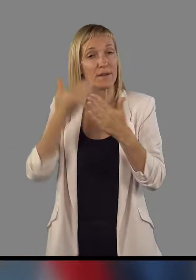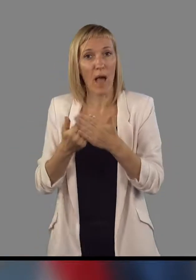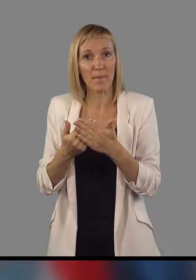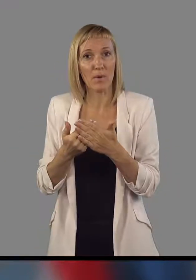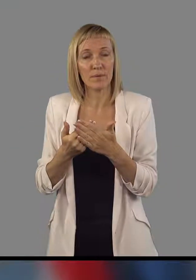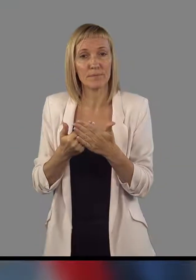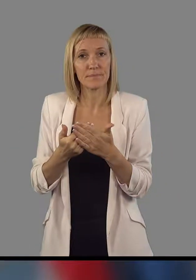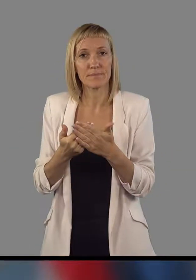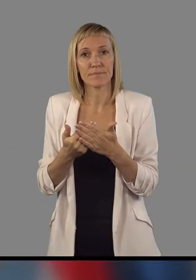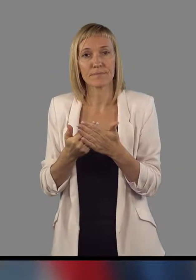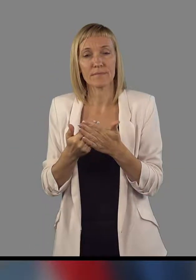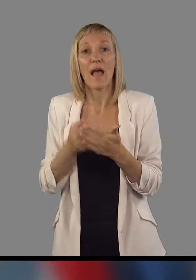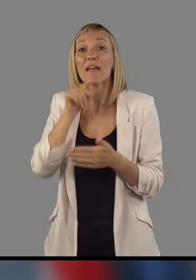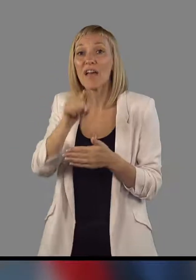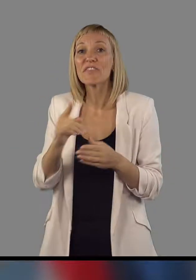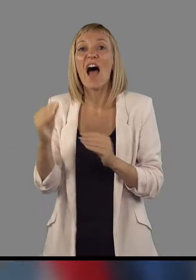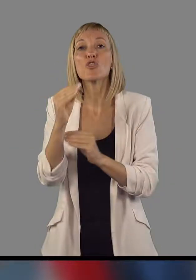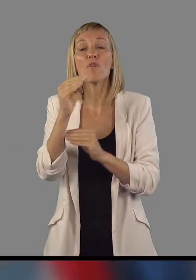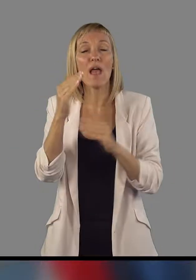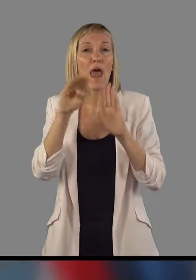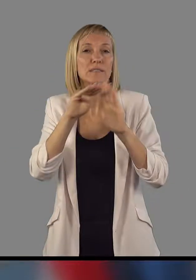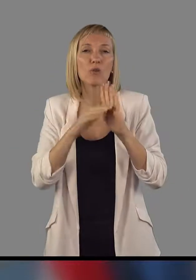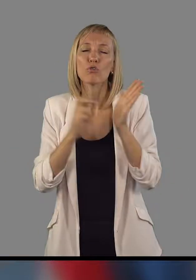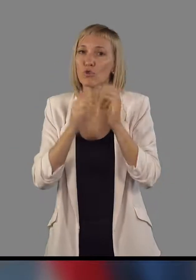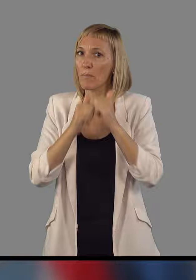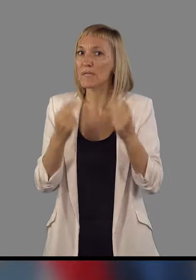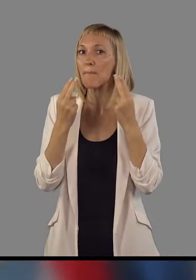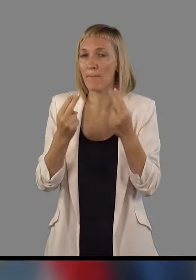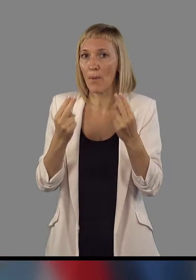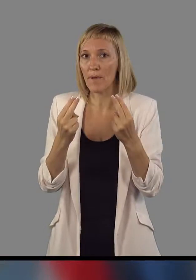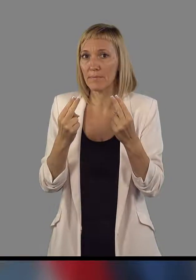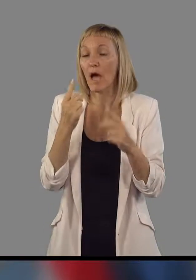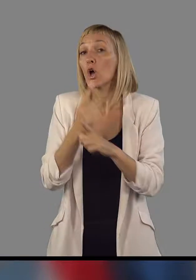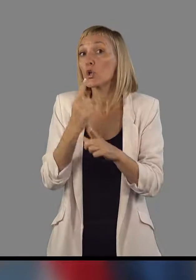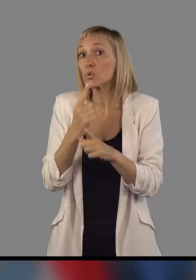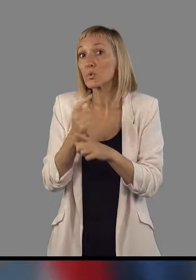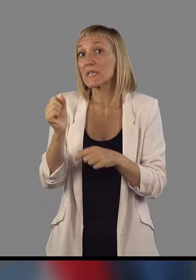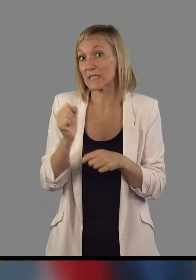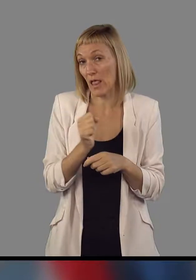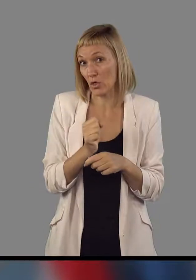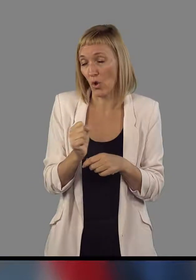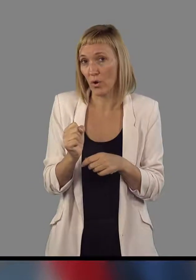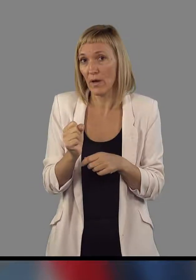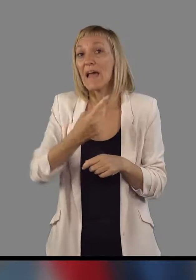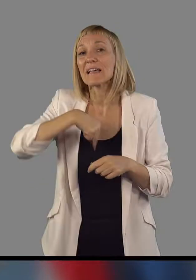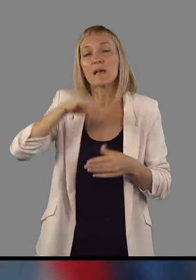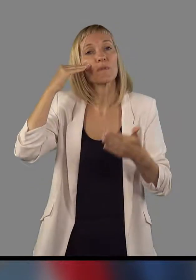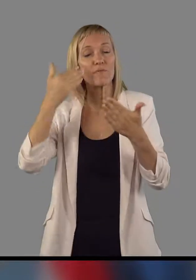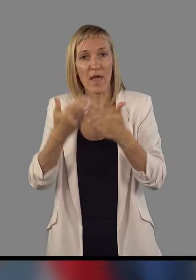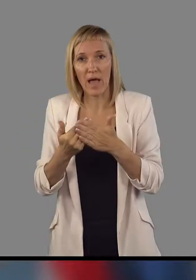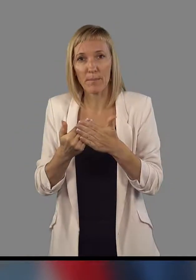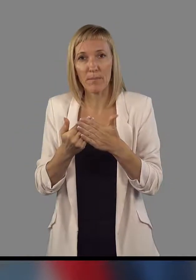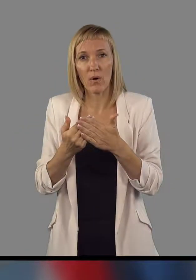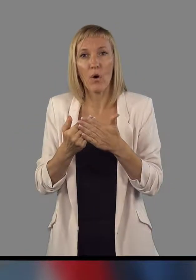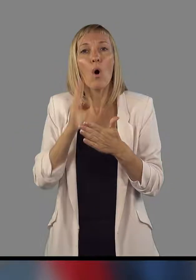je ta novela zakona še posebej pomembna, tudi zato, ker smo prepričani, da